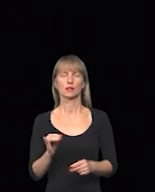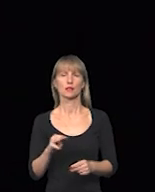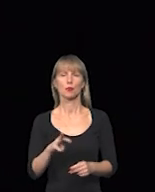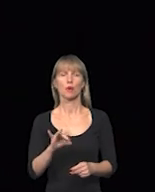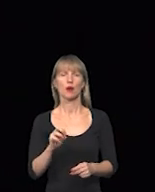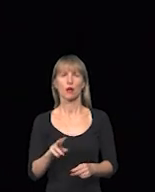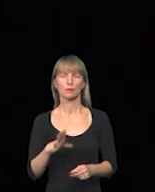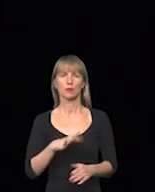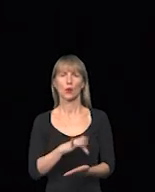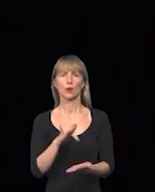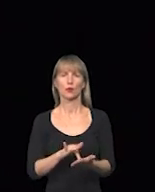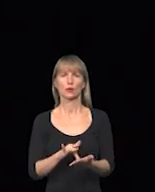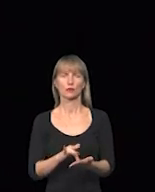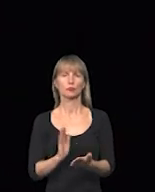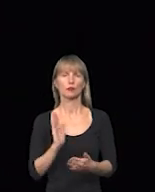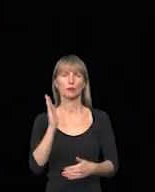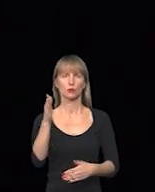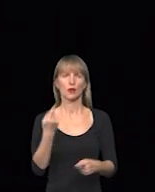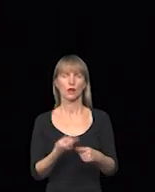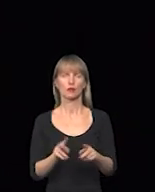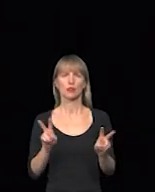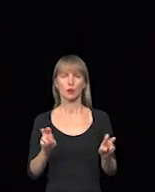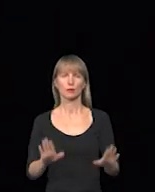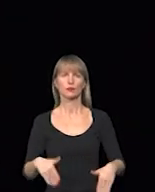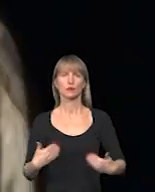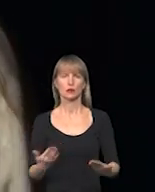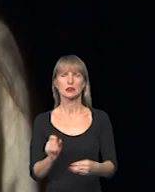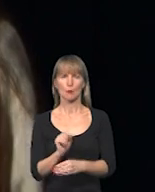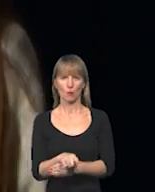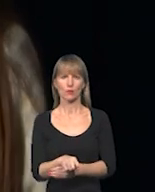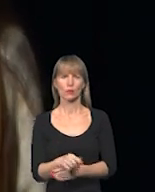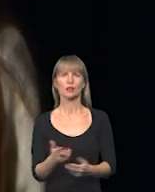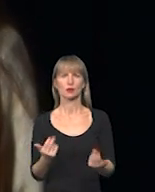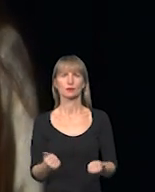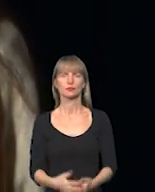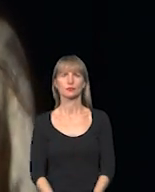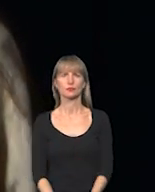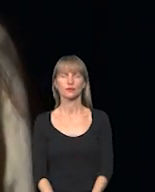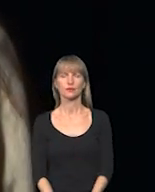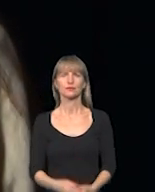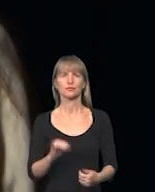місто майбутнього. Цю тему запропонували замовники. Так.